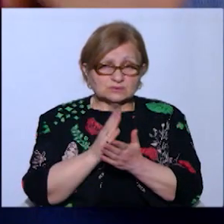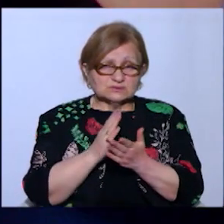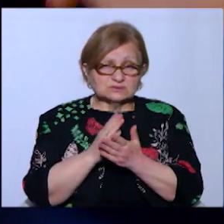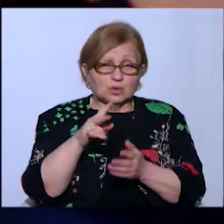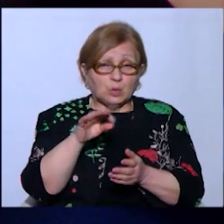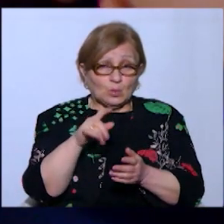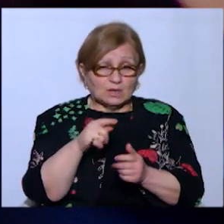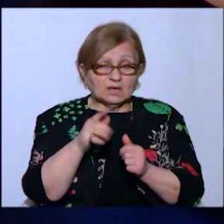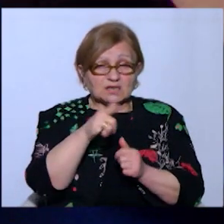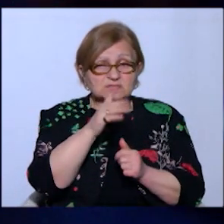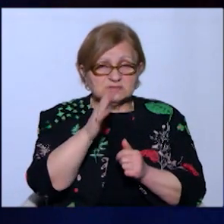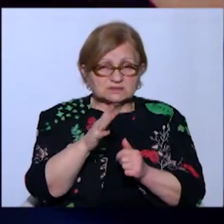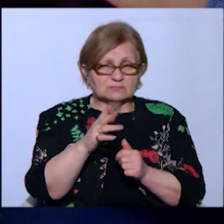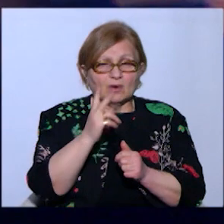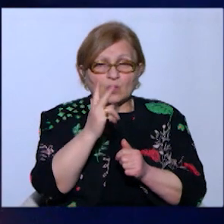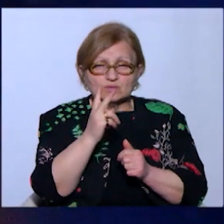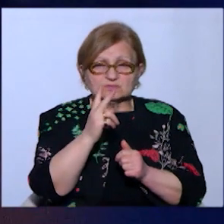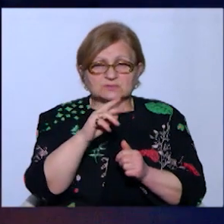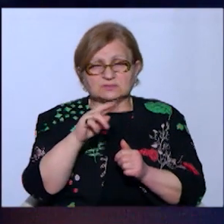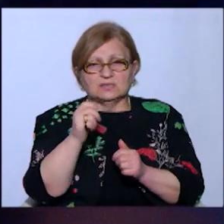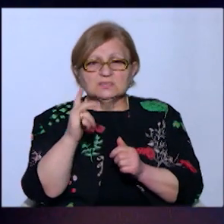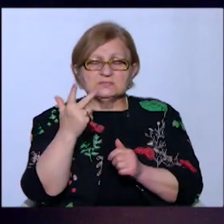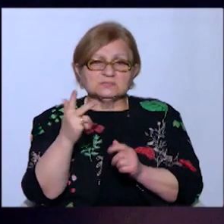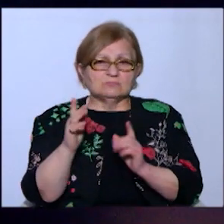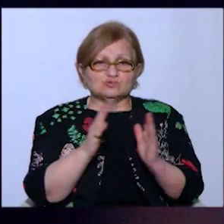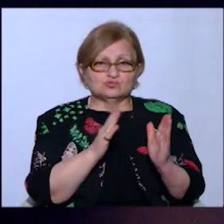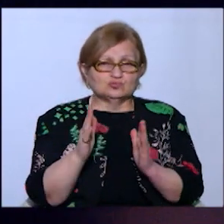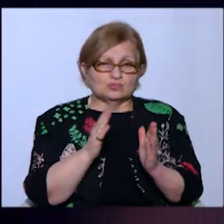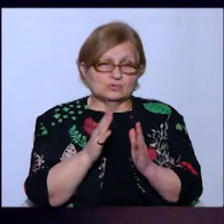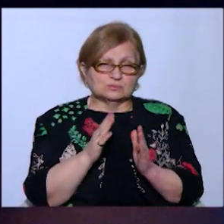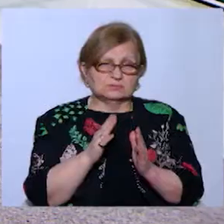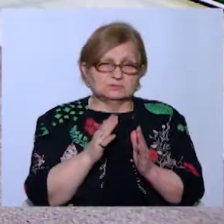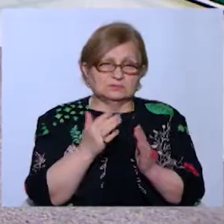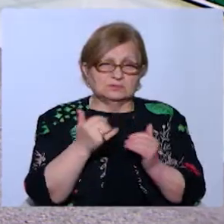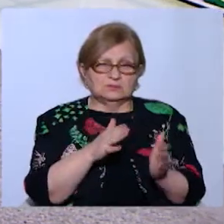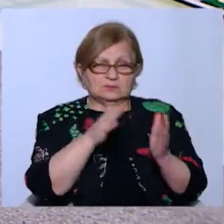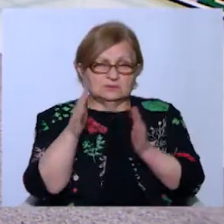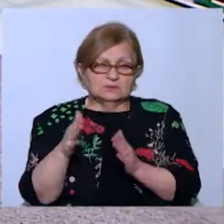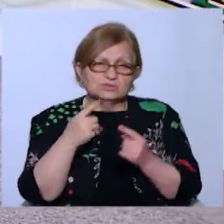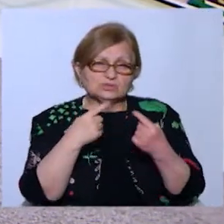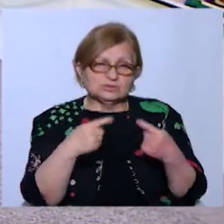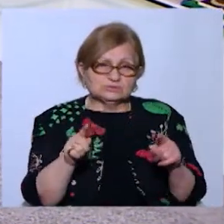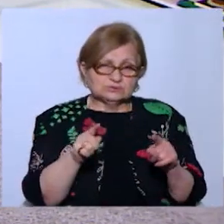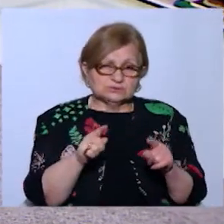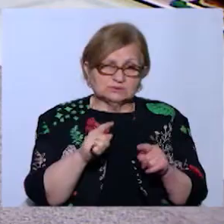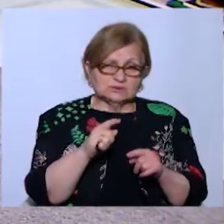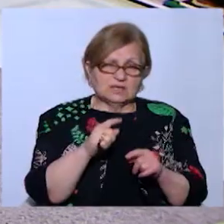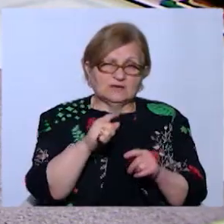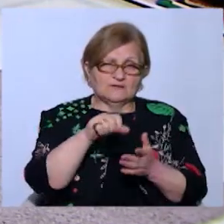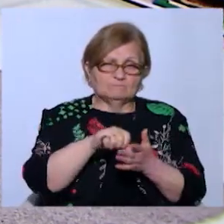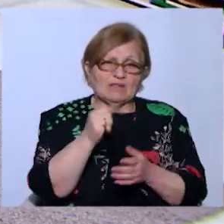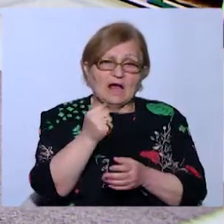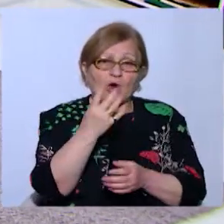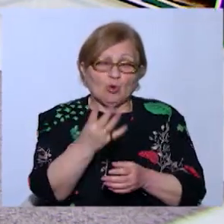იქნება 2-სა და 3 შორის. ახლა გადავიდეთ და შევაფასოთ შემდეგი სიდიდე. შემდეგი წევრი